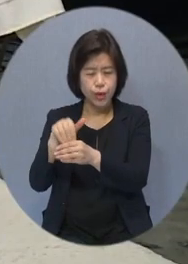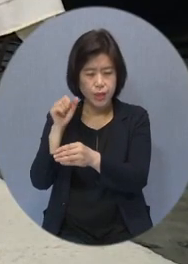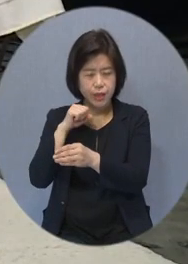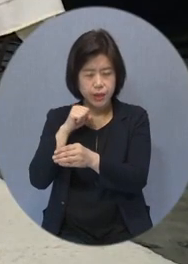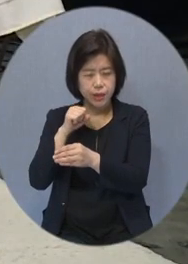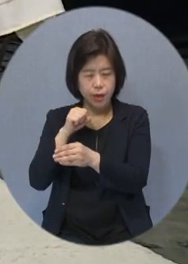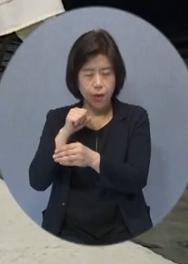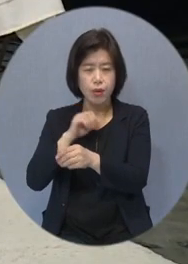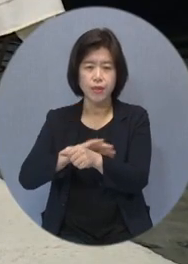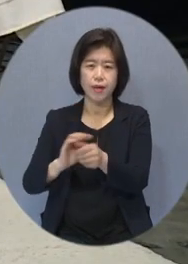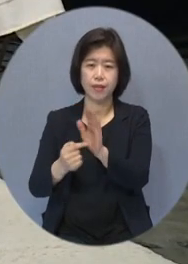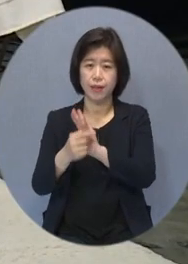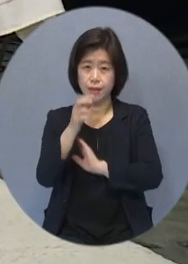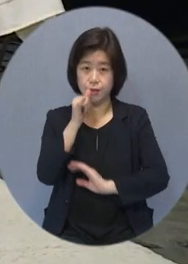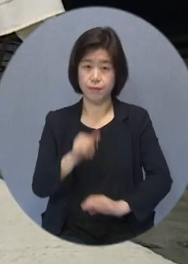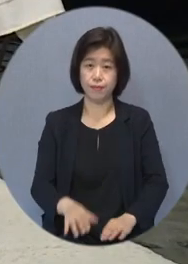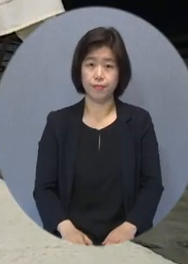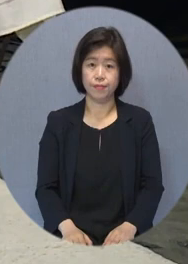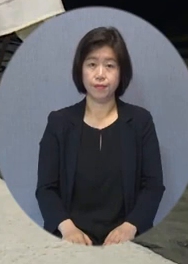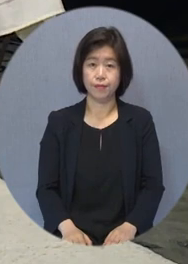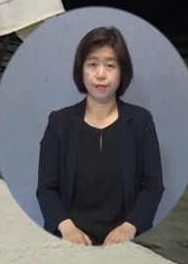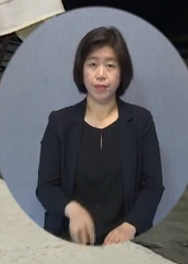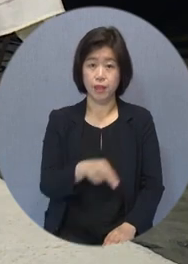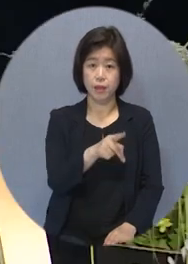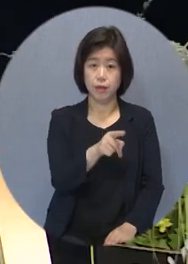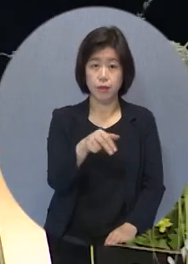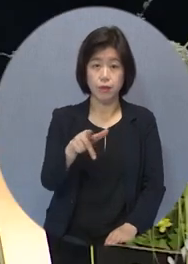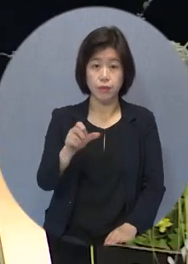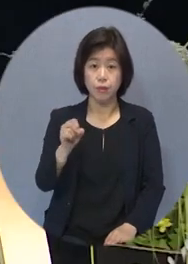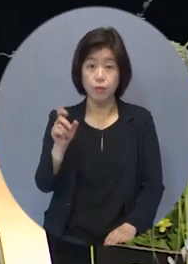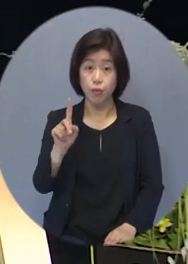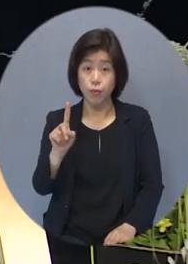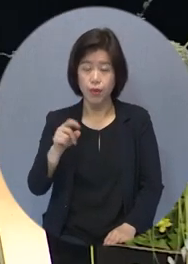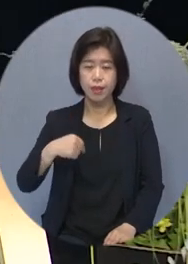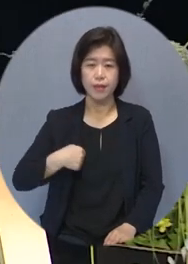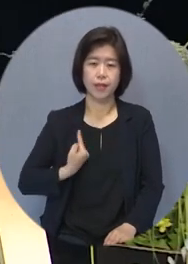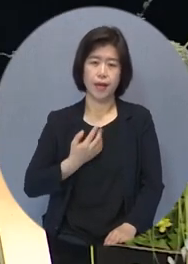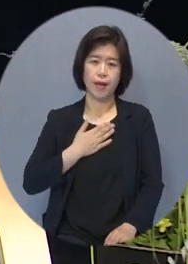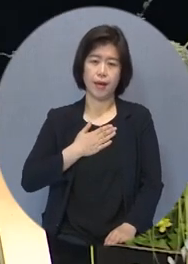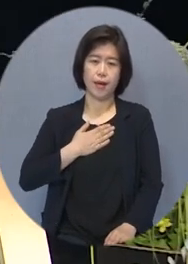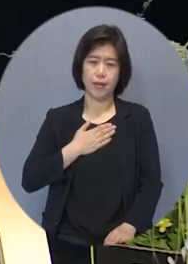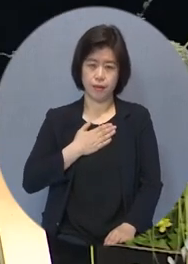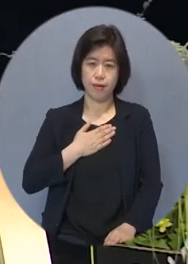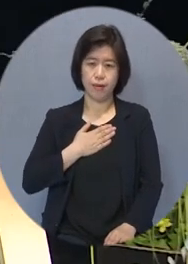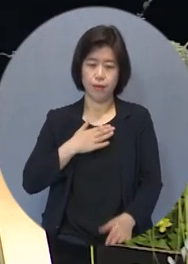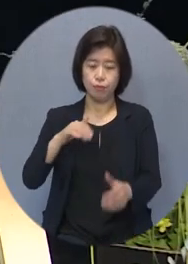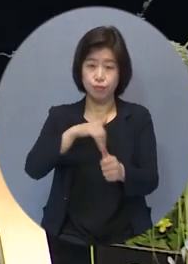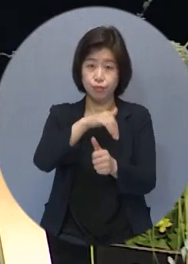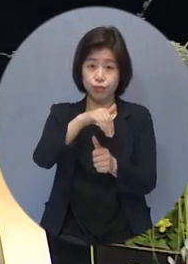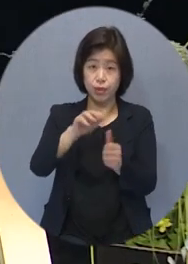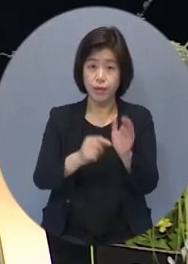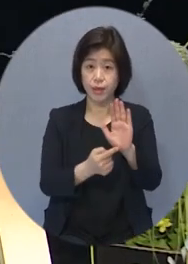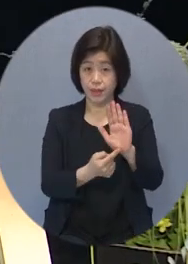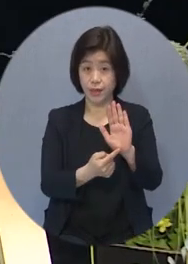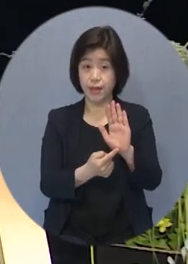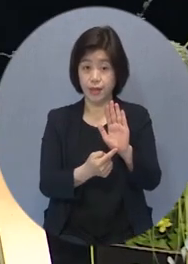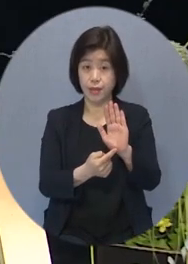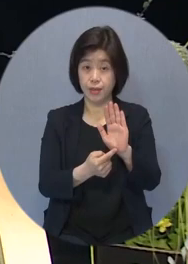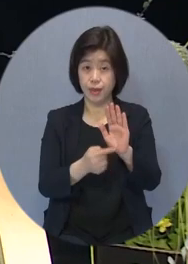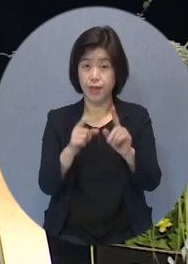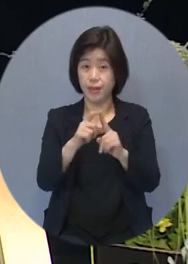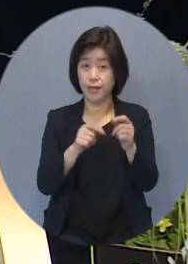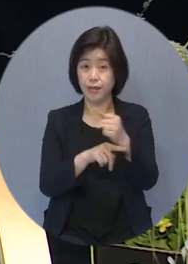서정은 주로 예술작품에서 자기의 감정이나 정선을 그려냄이라고 해석되고,